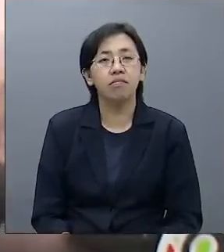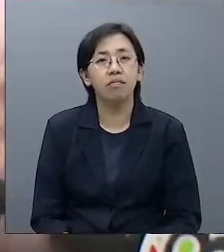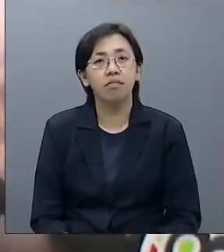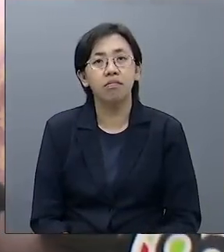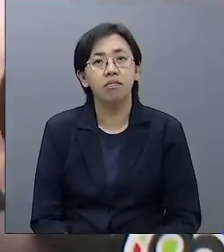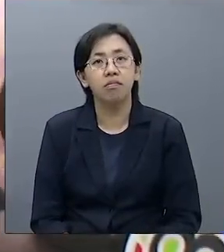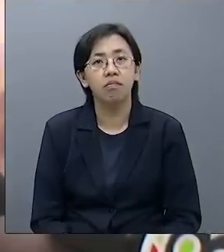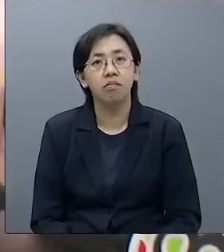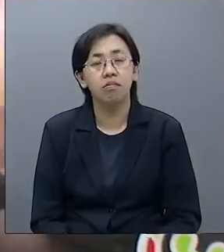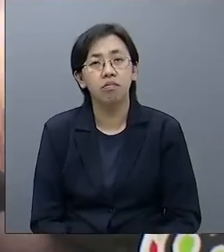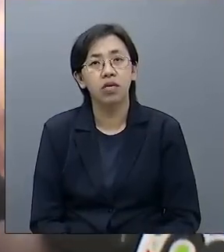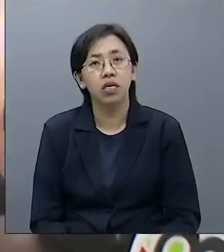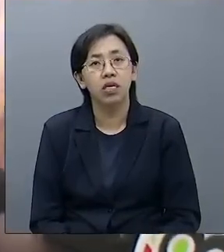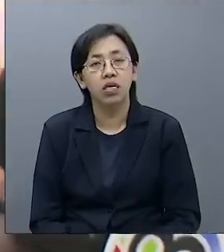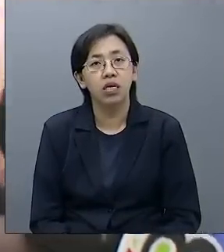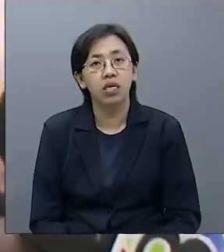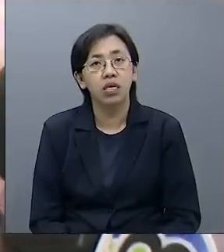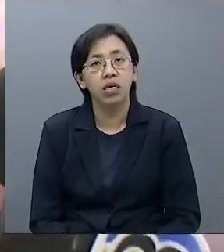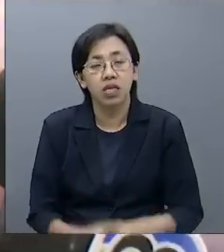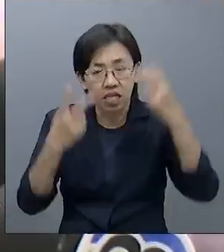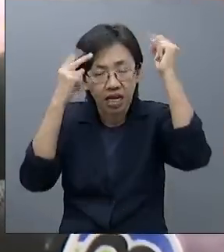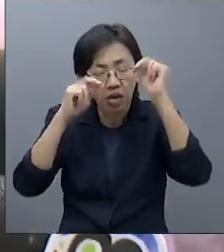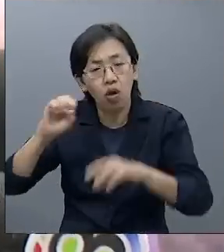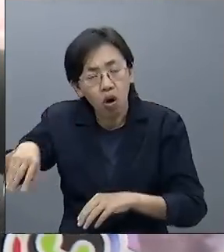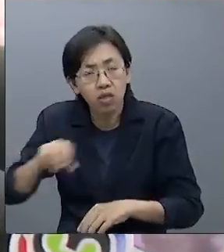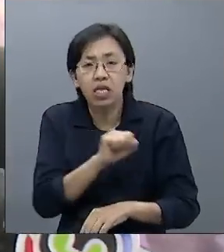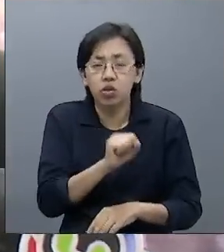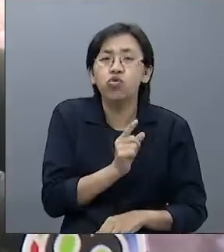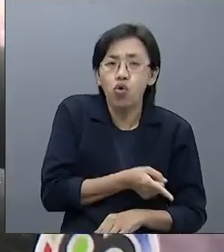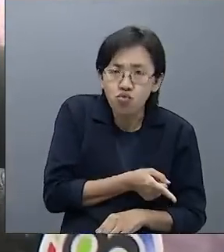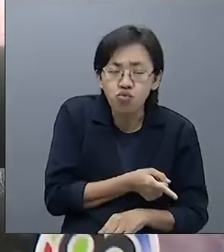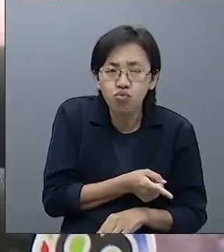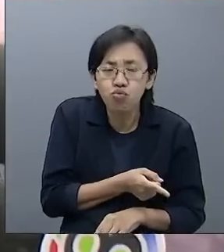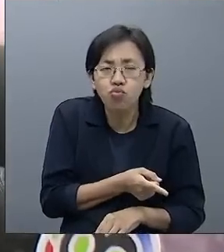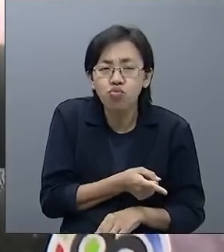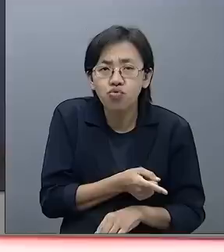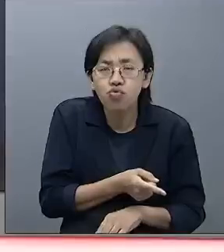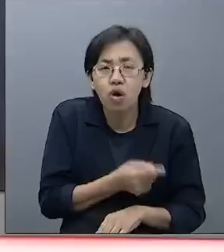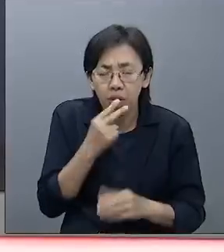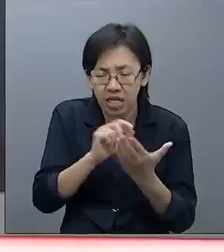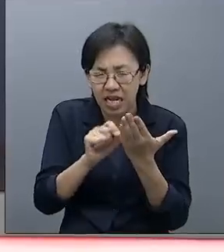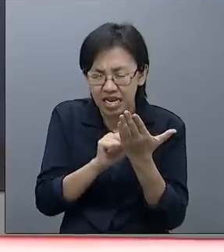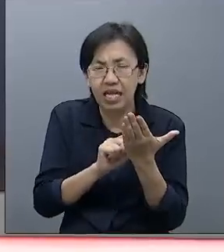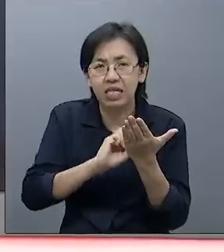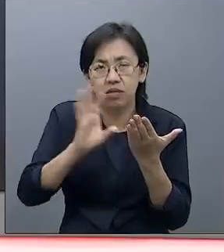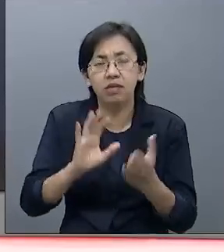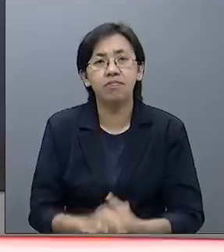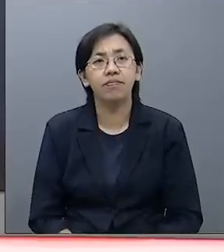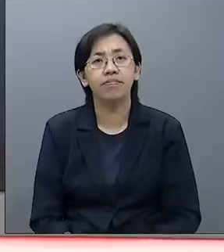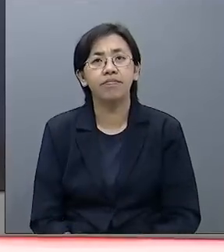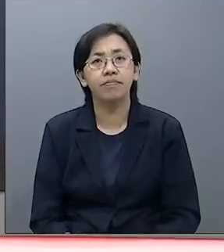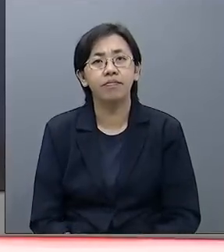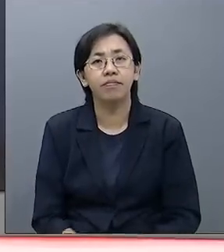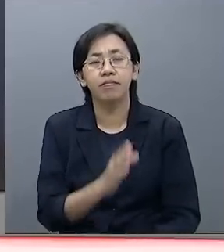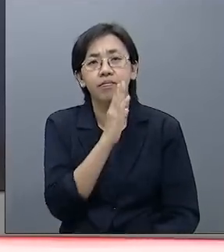จึงพ้นจากความเป็นนายกงั้นคุณก็ยังเป็นส.ส. ั้งสมมติฐานนะคะ